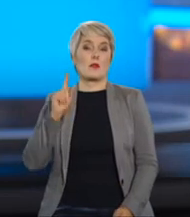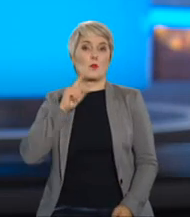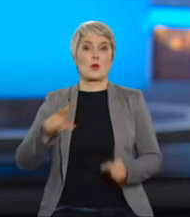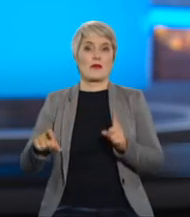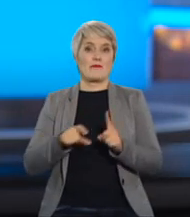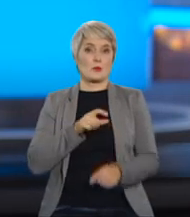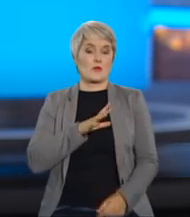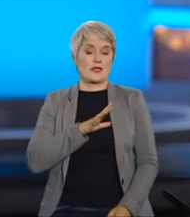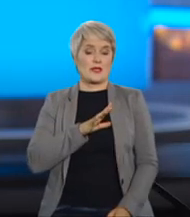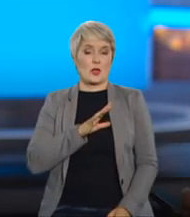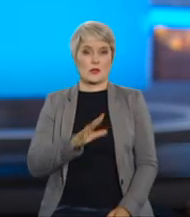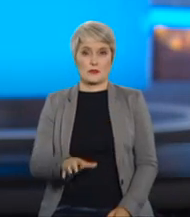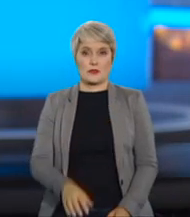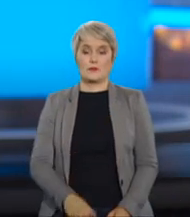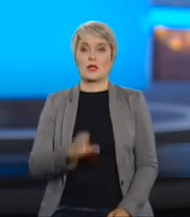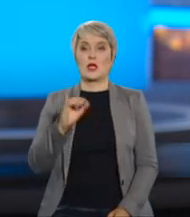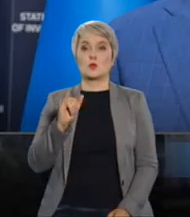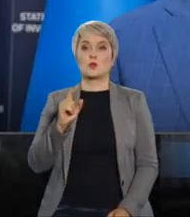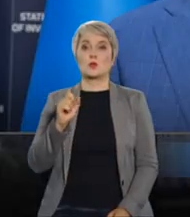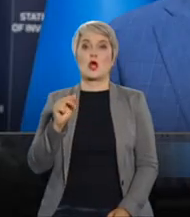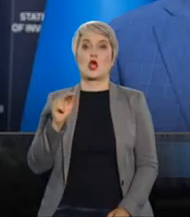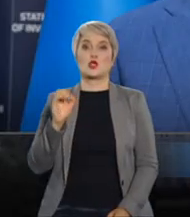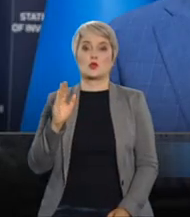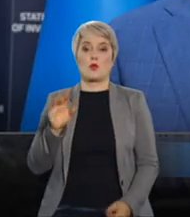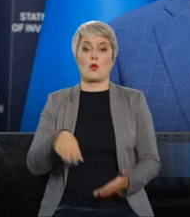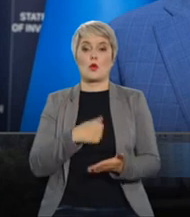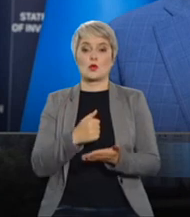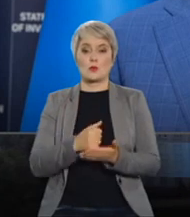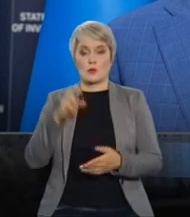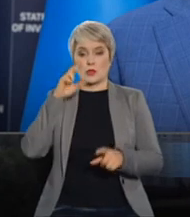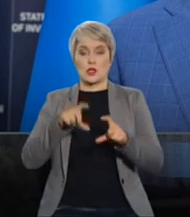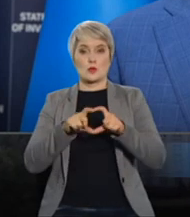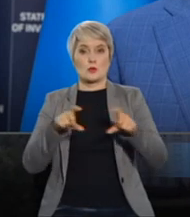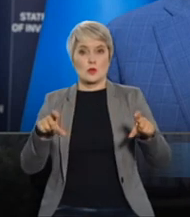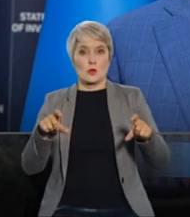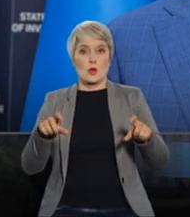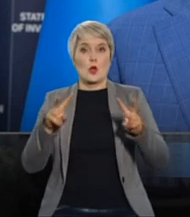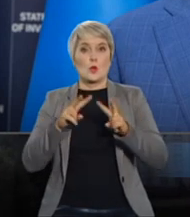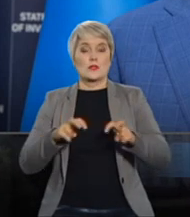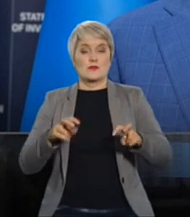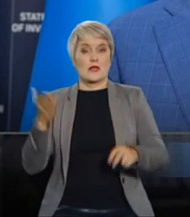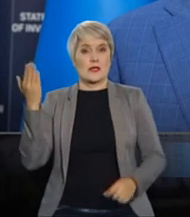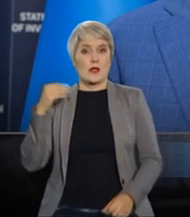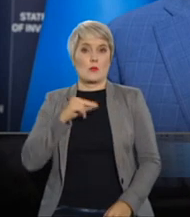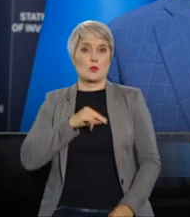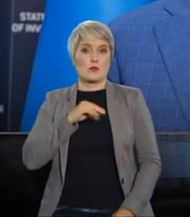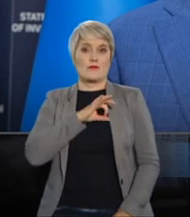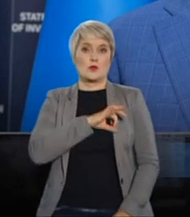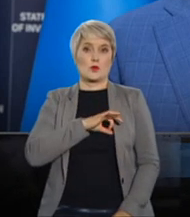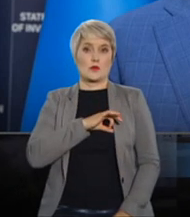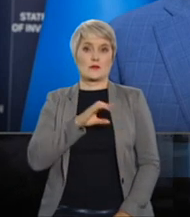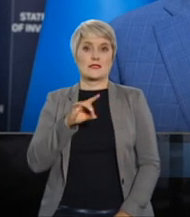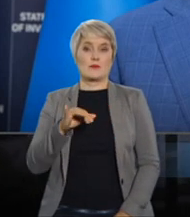Олексій Сухачов очолив Держбюро розслідувань. Свого часу він працював в Генпрокуратурі і Службі зовнішньої розвідки. З серпня був